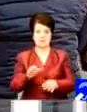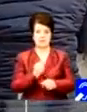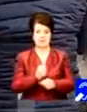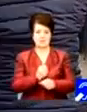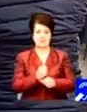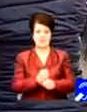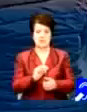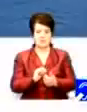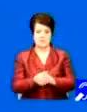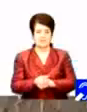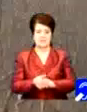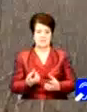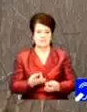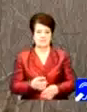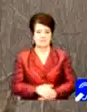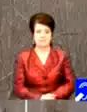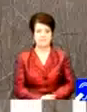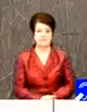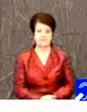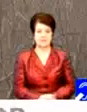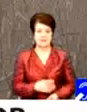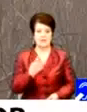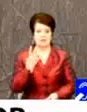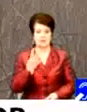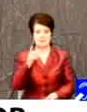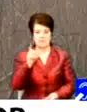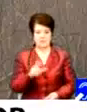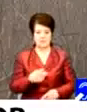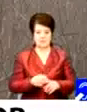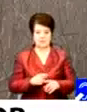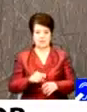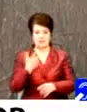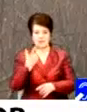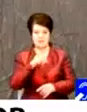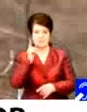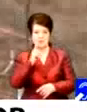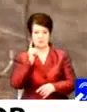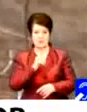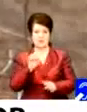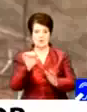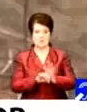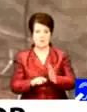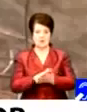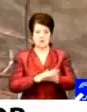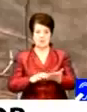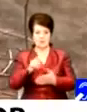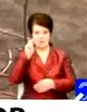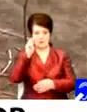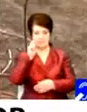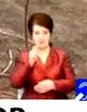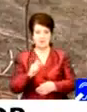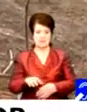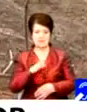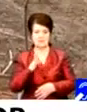și trebuie schimbați. Cele patru persoane, printre care și trei minori, care au omorât cu bestialitate un bărbat, iar apoi